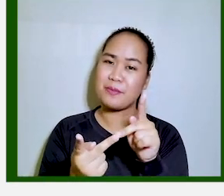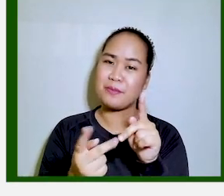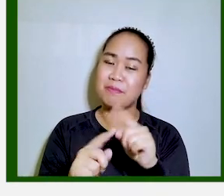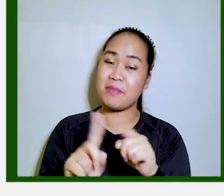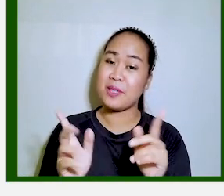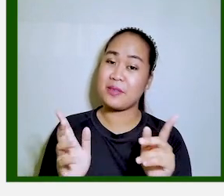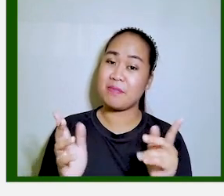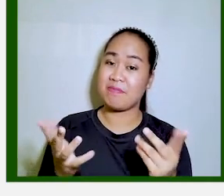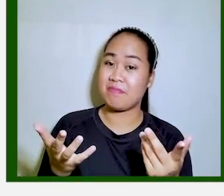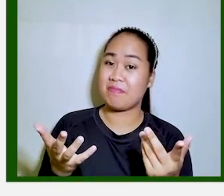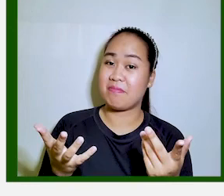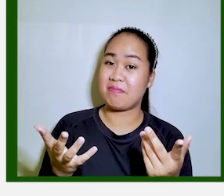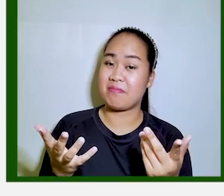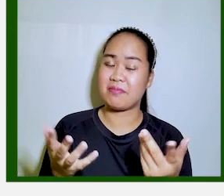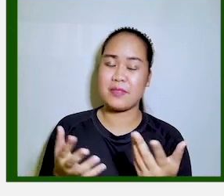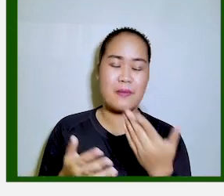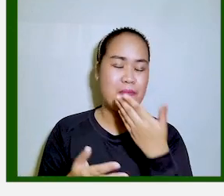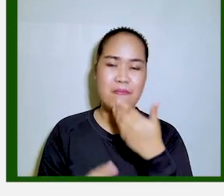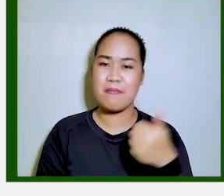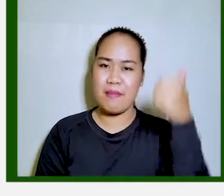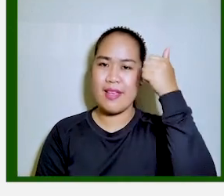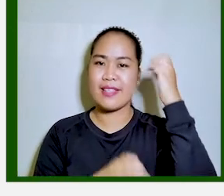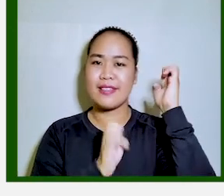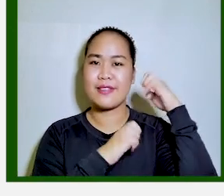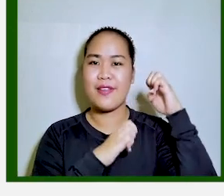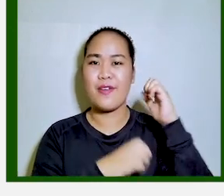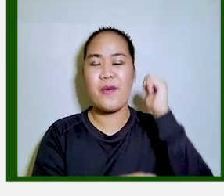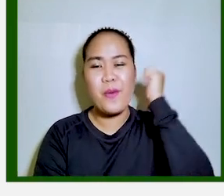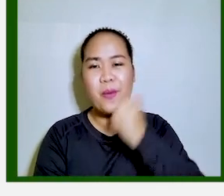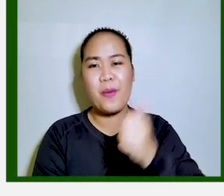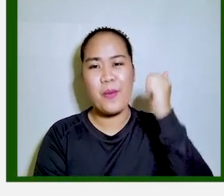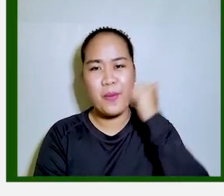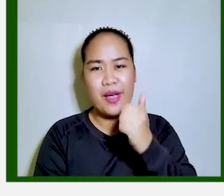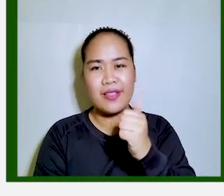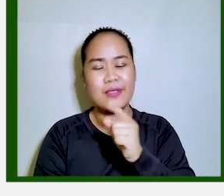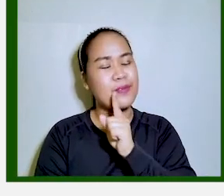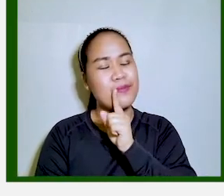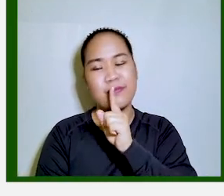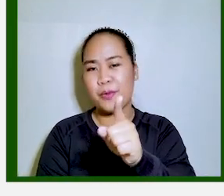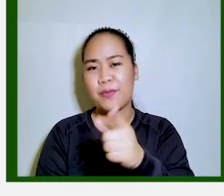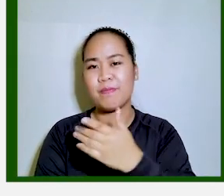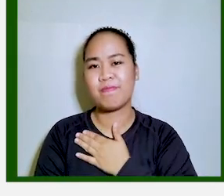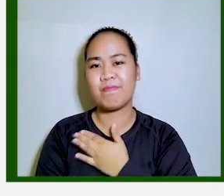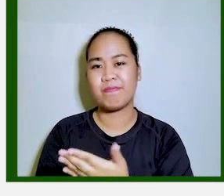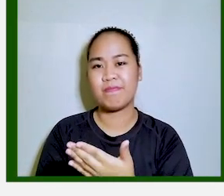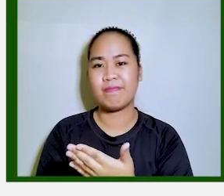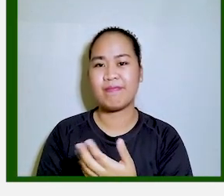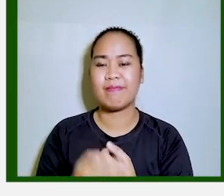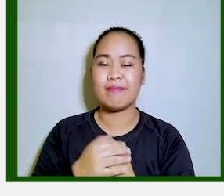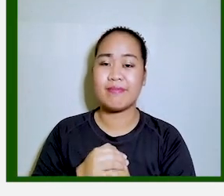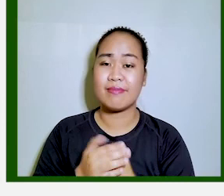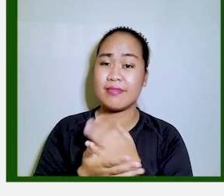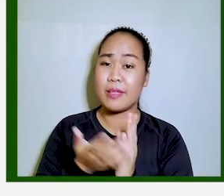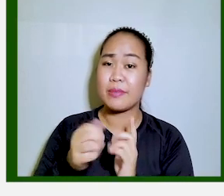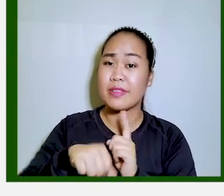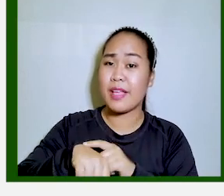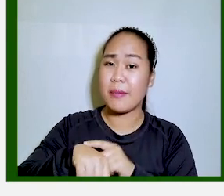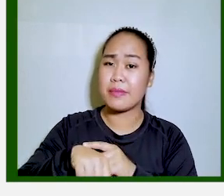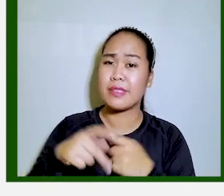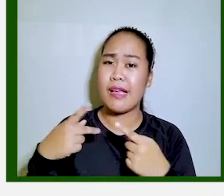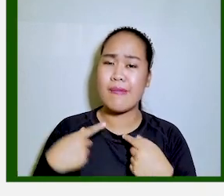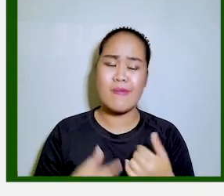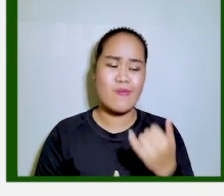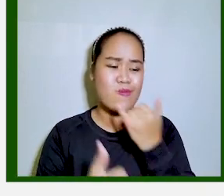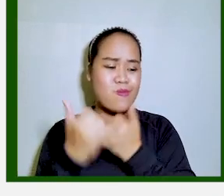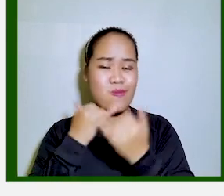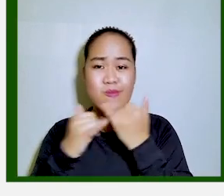ba? Best efforts kami, always. Yan ang masisiguro ko po sa inyo. Pero, syempre, minsan, meron din kaming ilang pagkakamali.